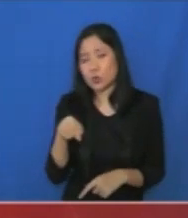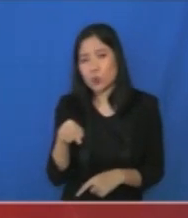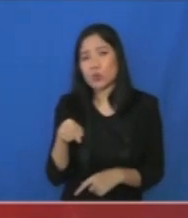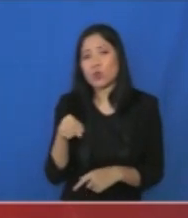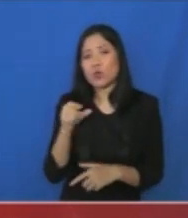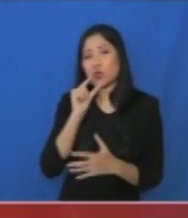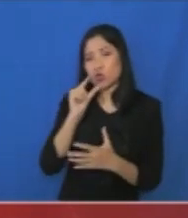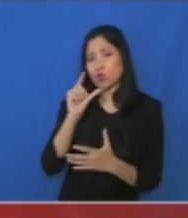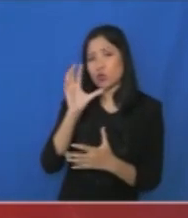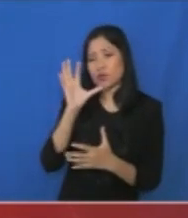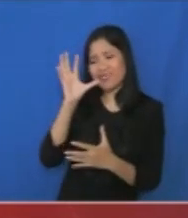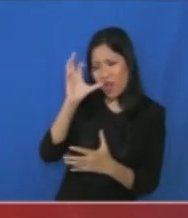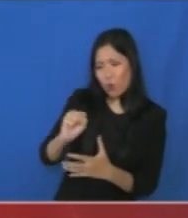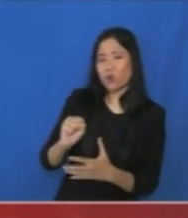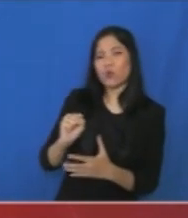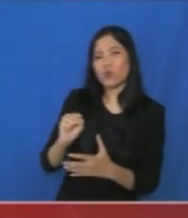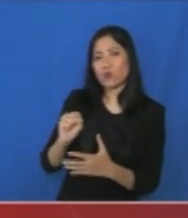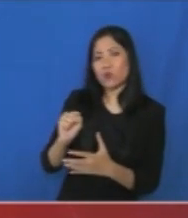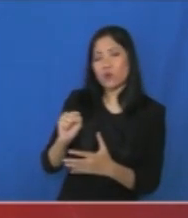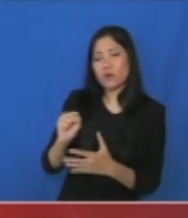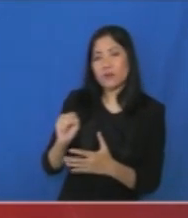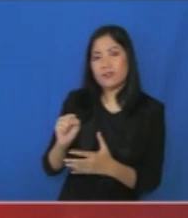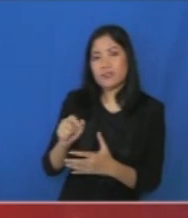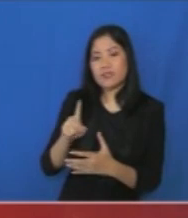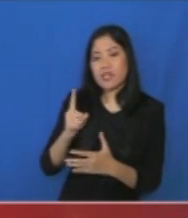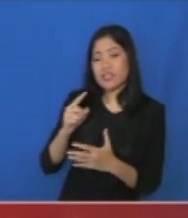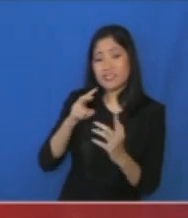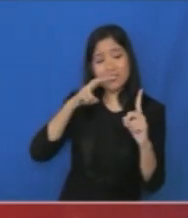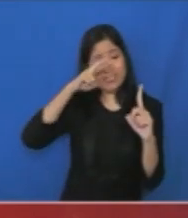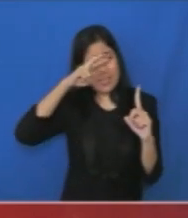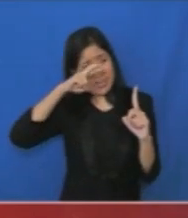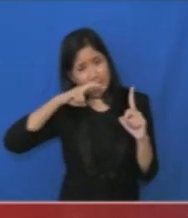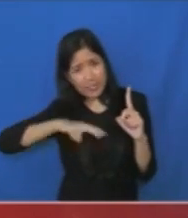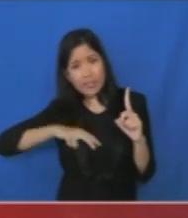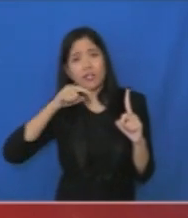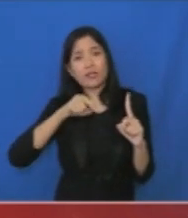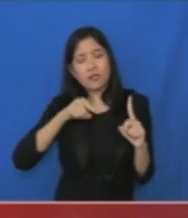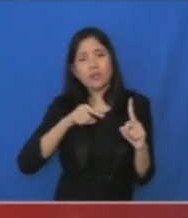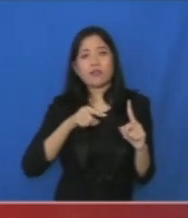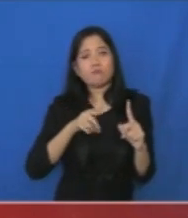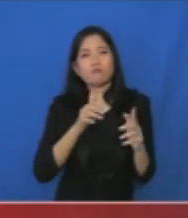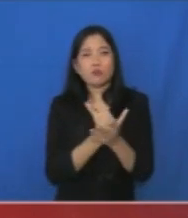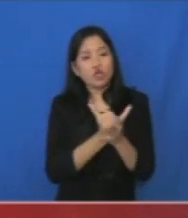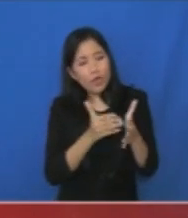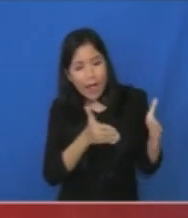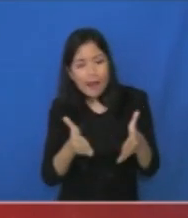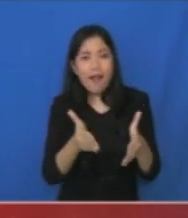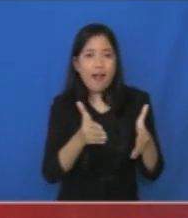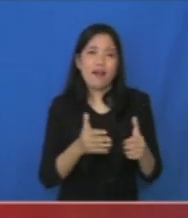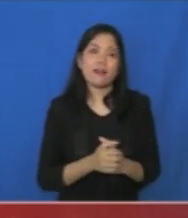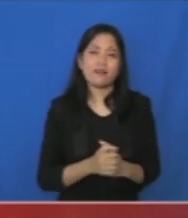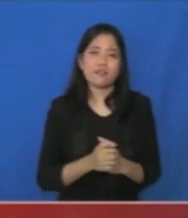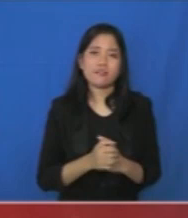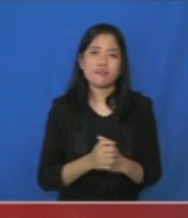menegakkan diagnosa dari mekanisme skrining yang terarah Oleh karena